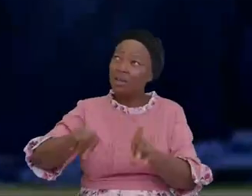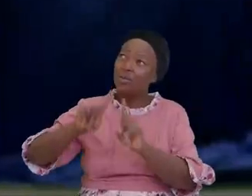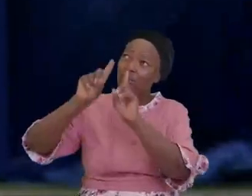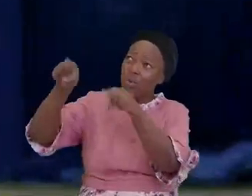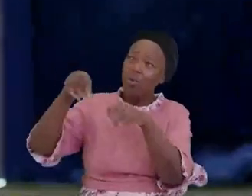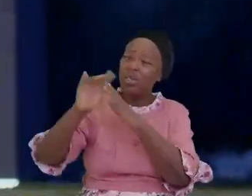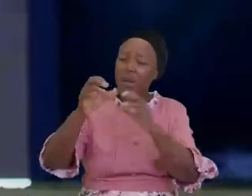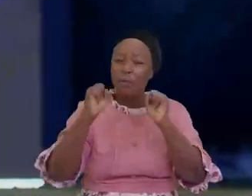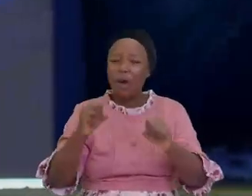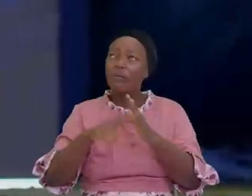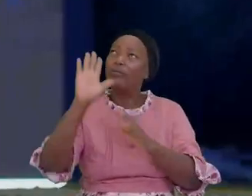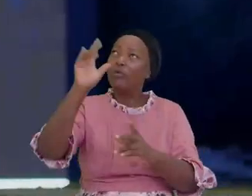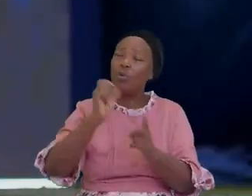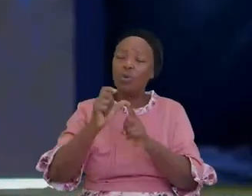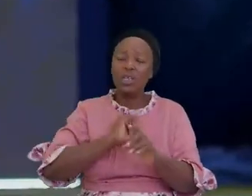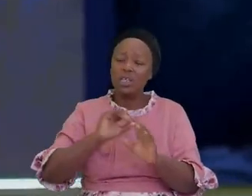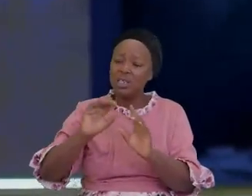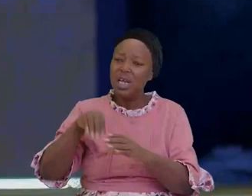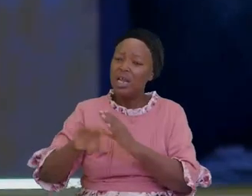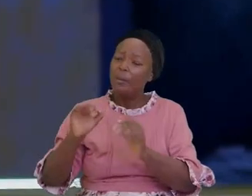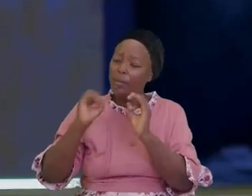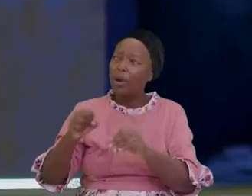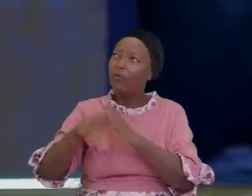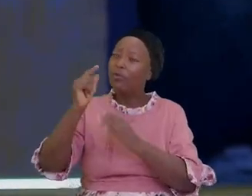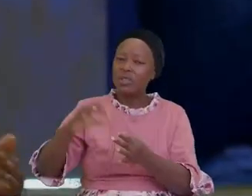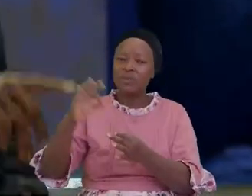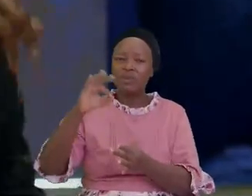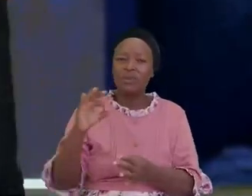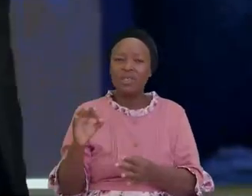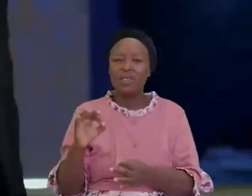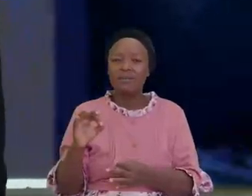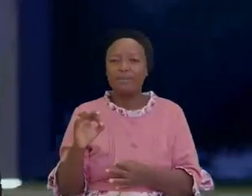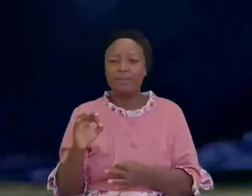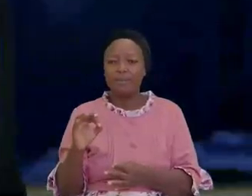dans la puissance de la parole. Je vais dans la puissance de l'esprit.